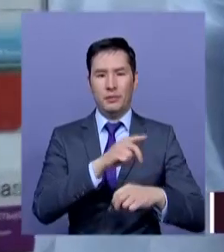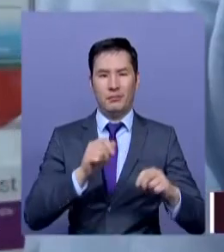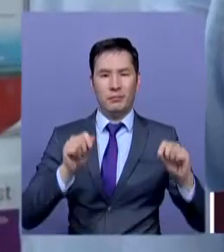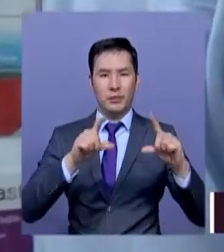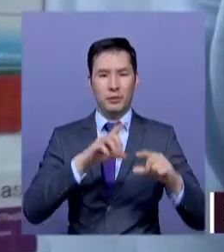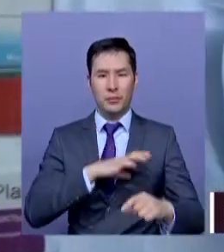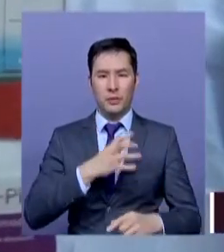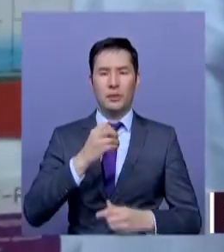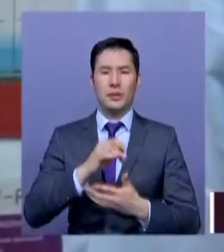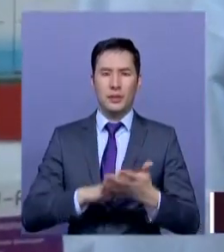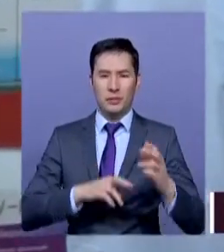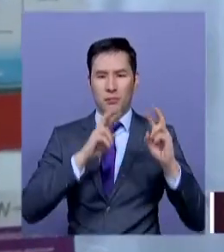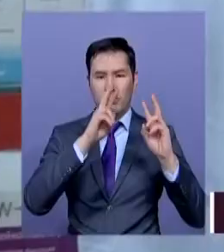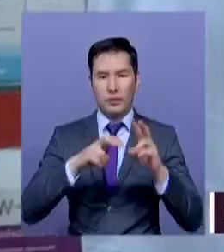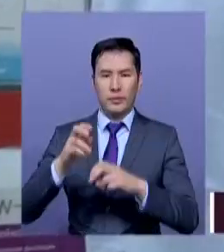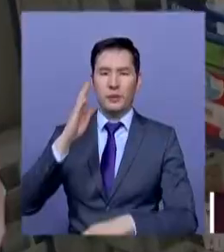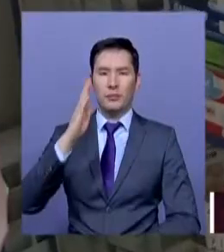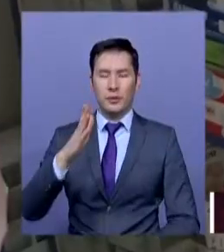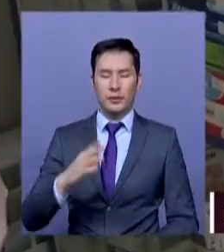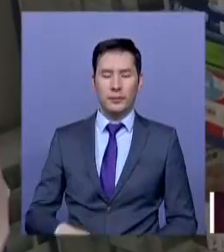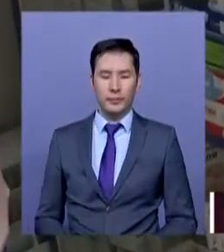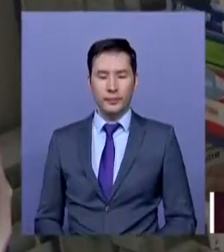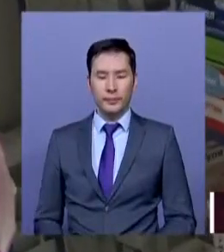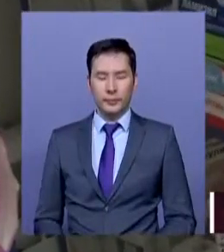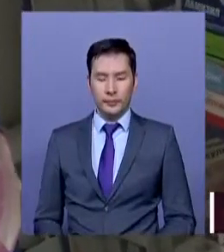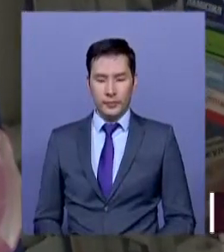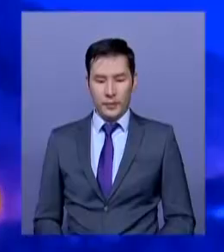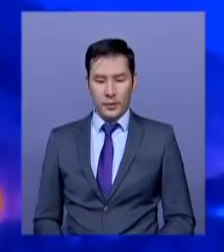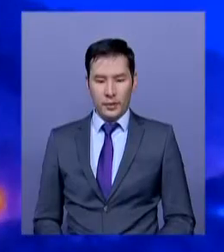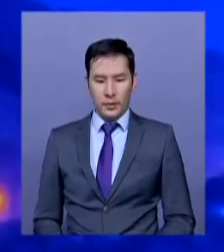жалғастыра бермек. Жадыра Омаржан, Ескендір Тоғызбаев, Алматы телеарнасы.